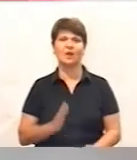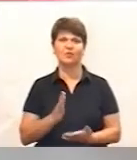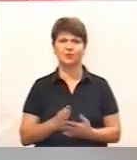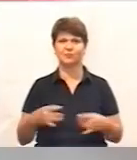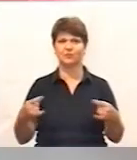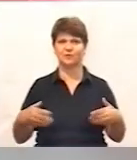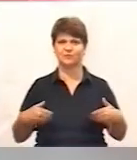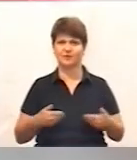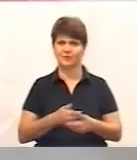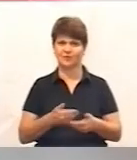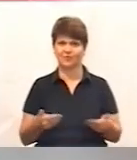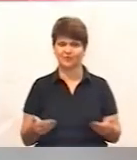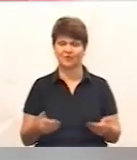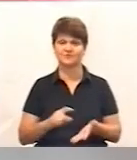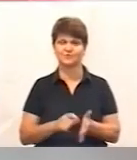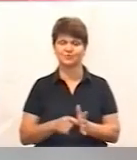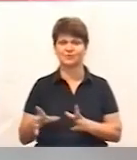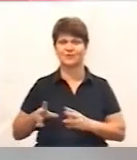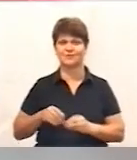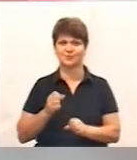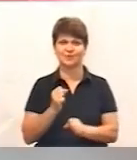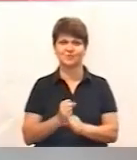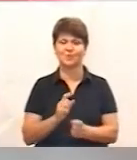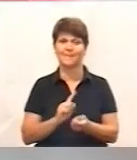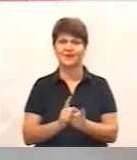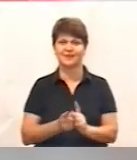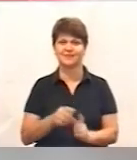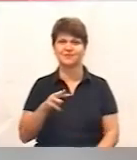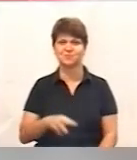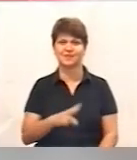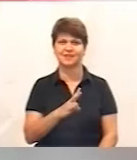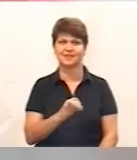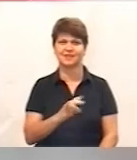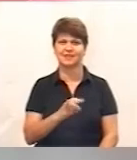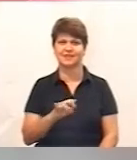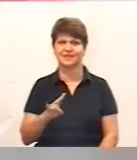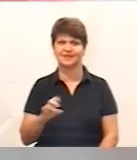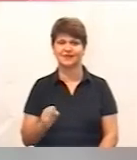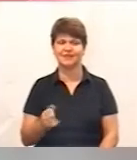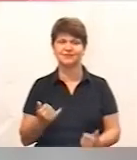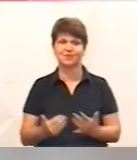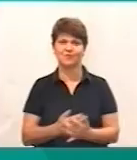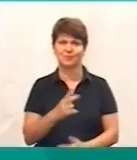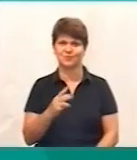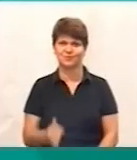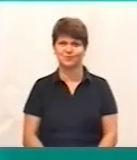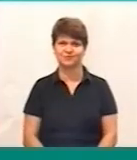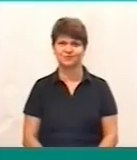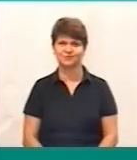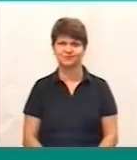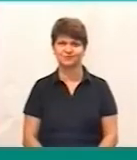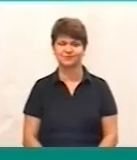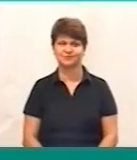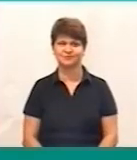прямому ефірі новини. Вітаю вас у цій студії. Разом зі мною працює сурдоперекладач Марина Нікітіна. Сьогодні у випуску.